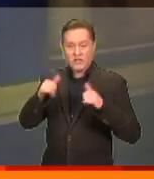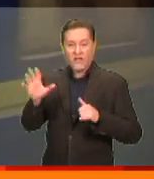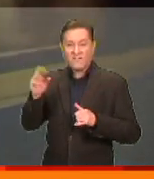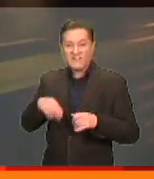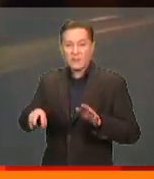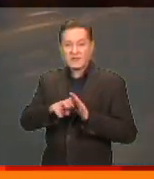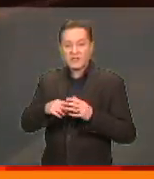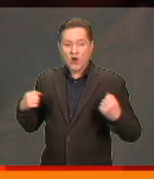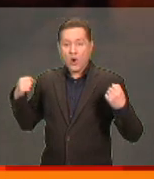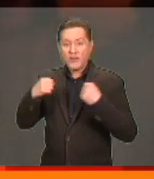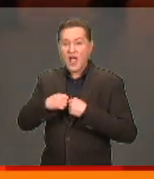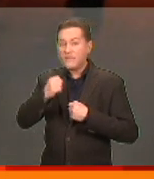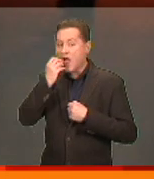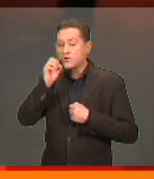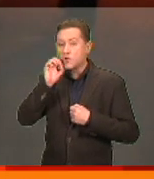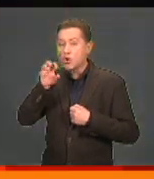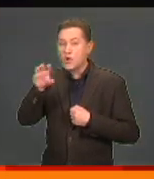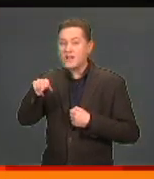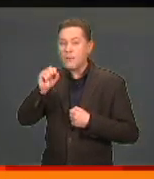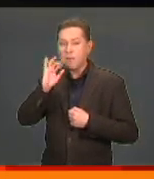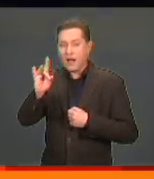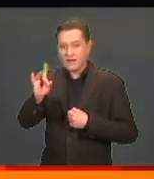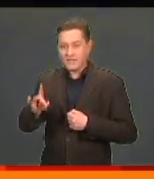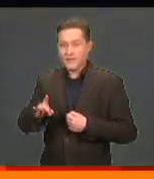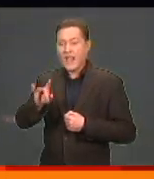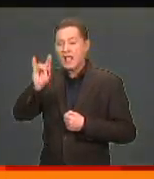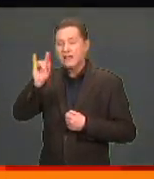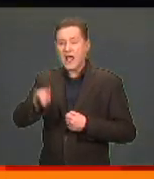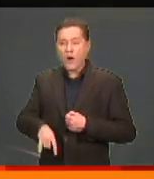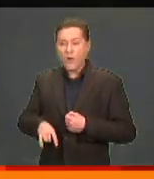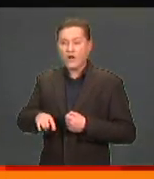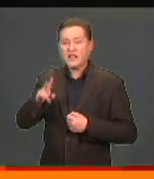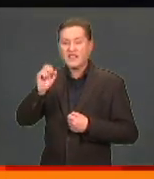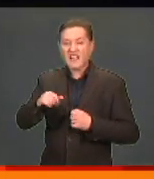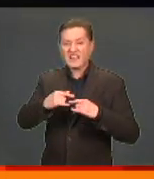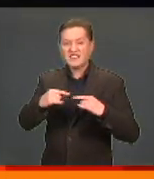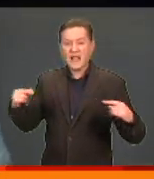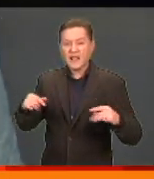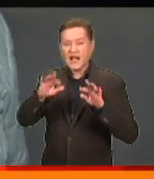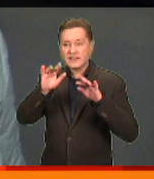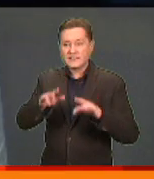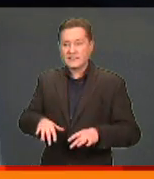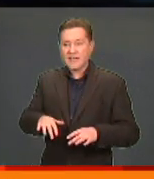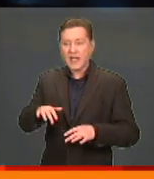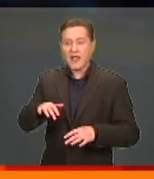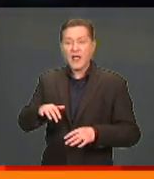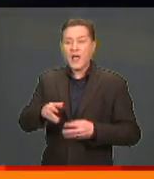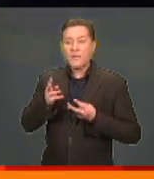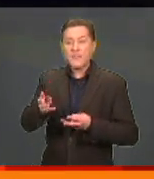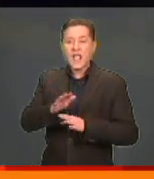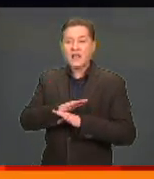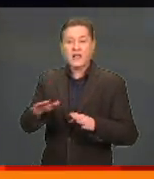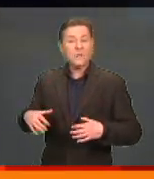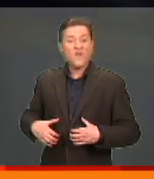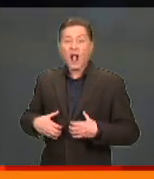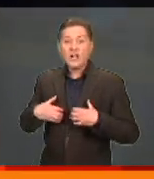пасажири одягнуті, а з рота йде пара. На окнах, на столах сніг. Хата не отаплюється.